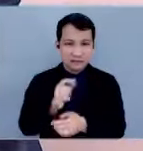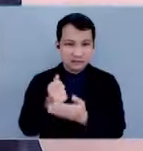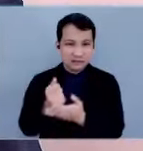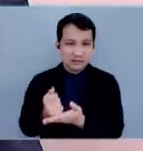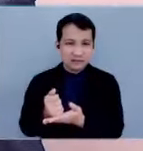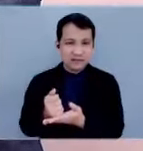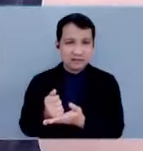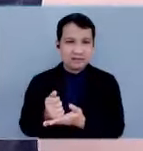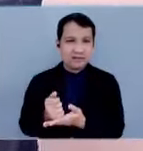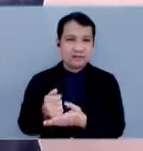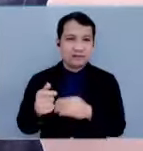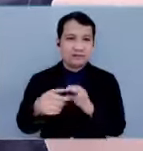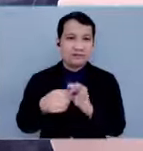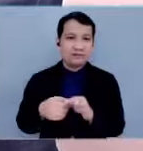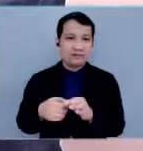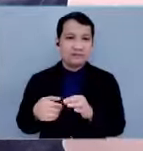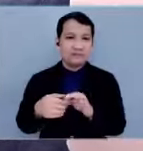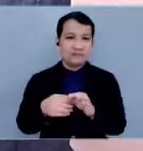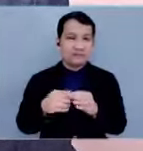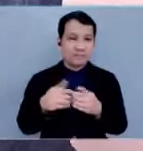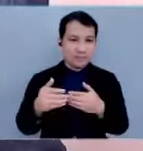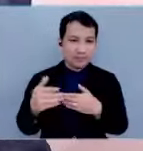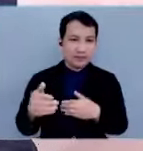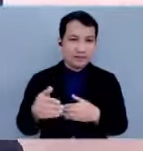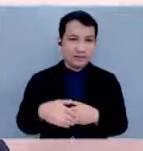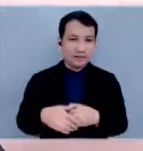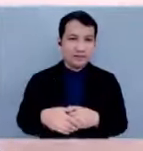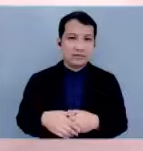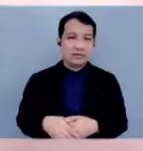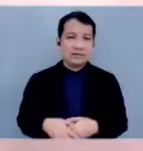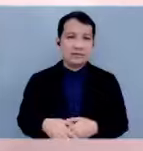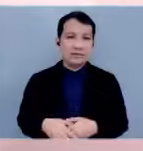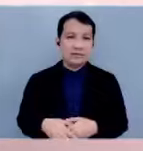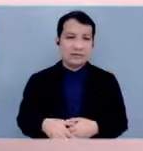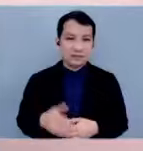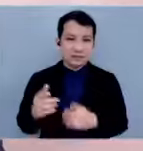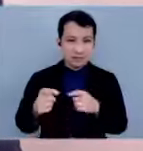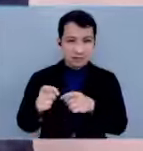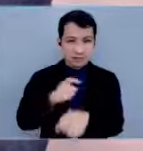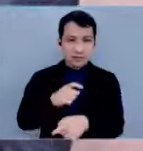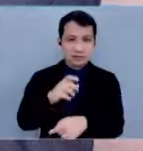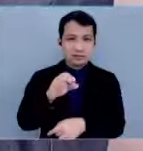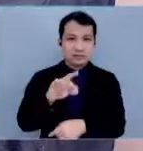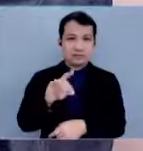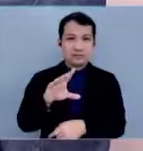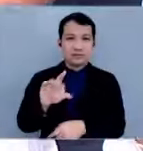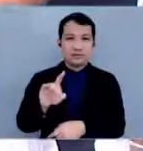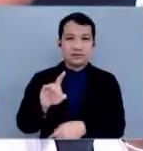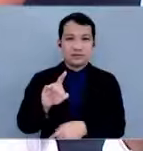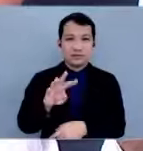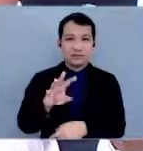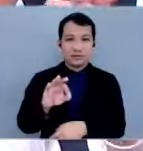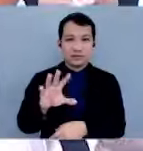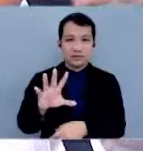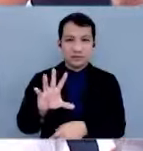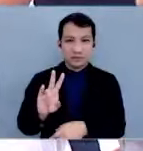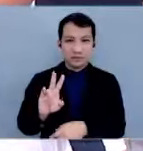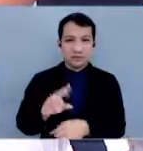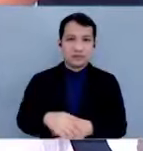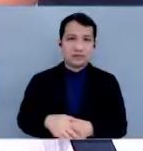Instagram, or you can also message me. You can also text me 0995. Can I give my name? Yes, yes.